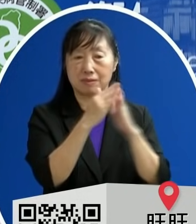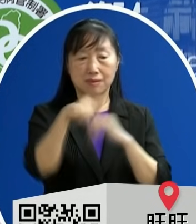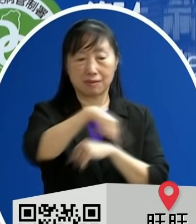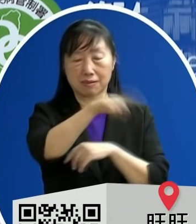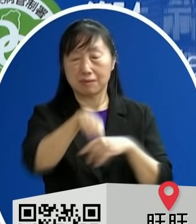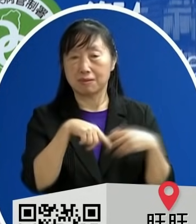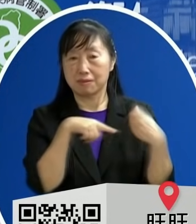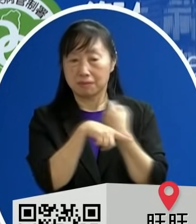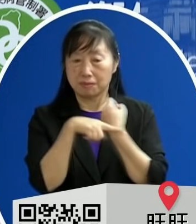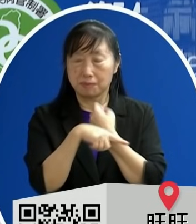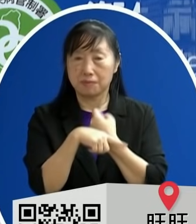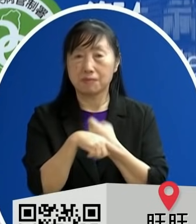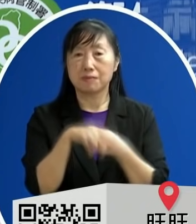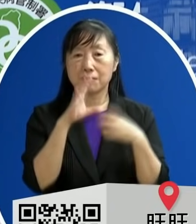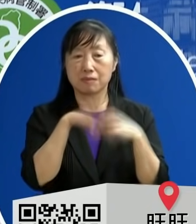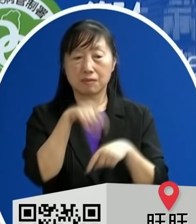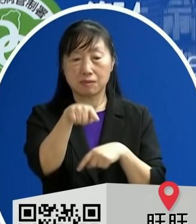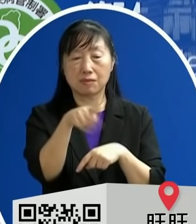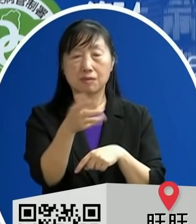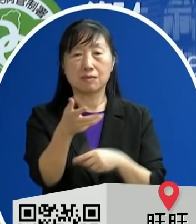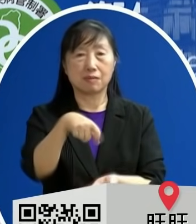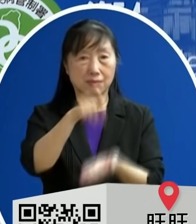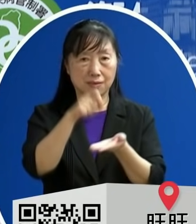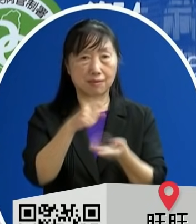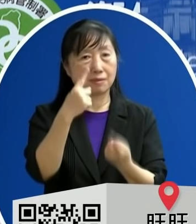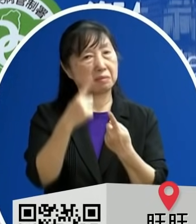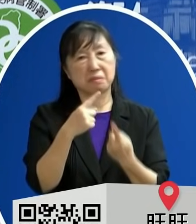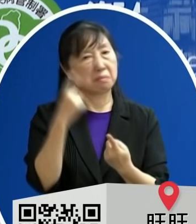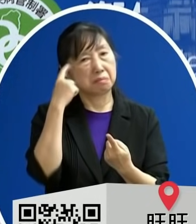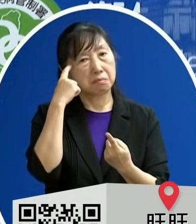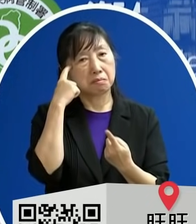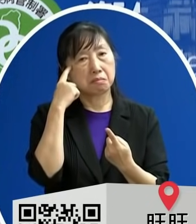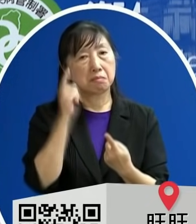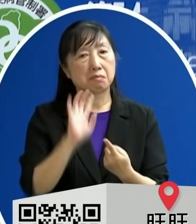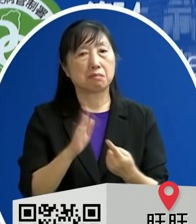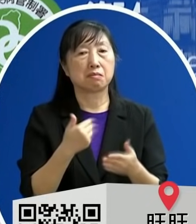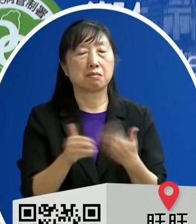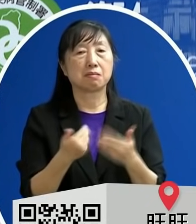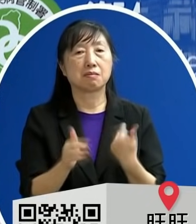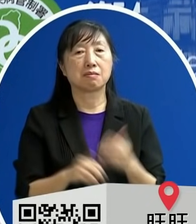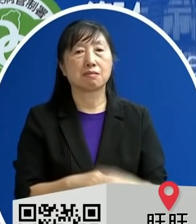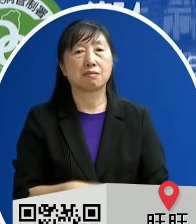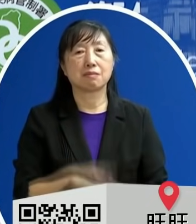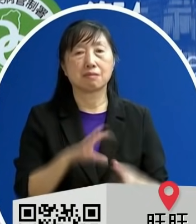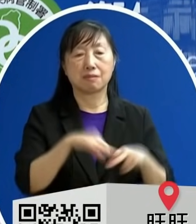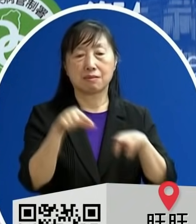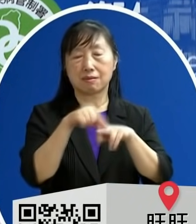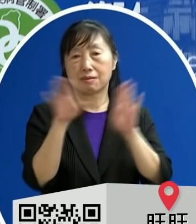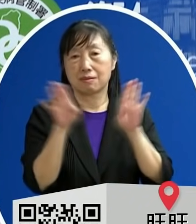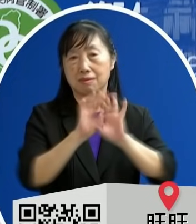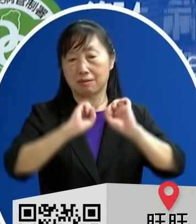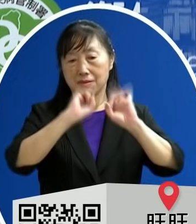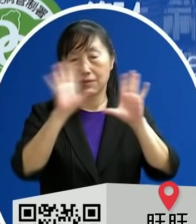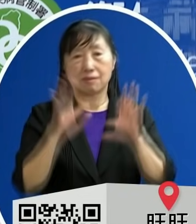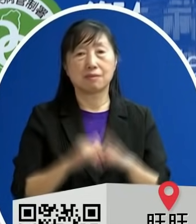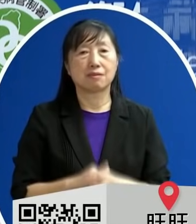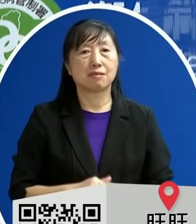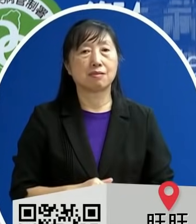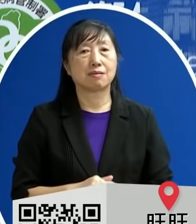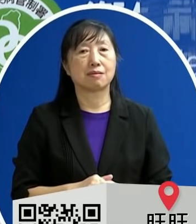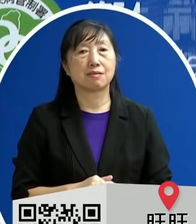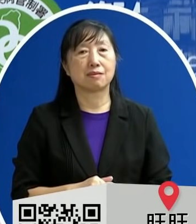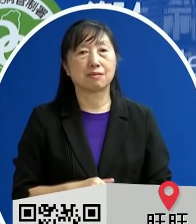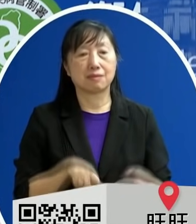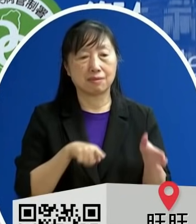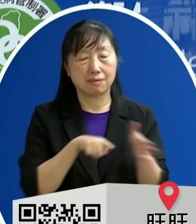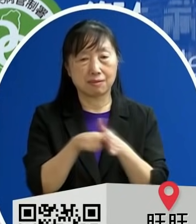基本上那个方式大家是比较不同意的。然后到昨天是金门，他发了一个公告出来，就是说，直